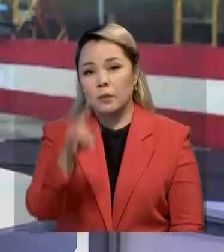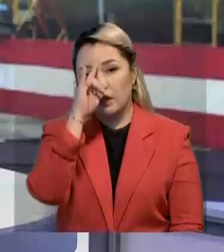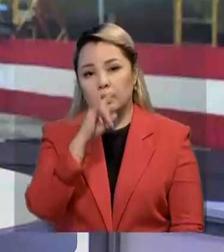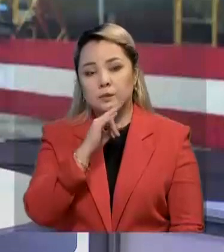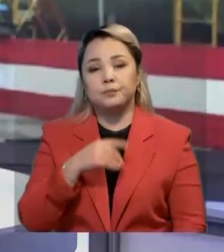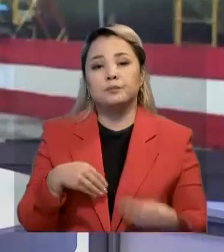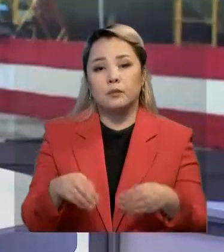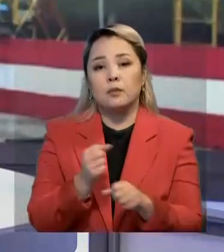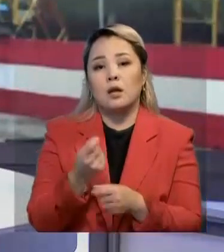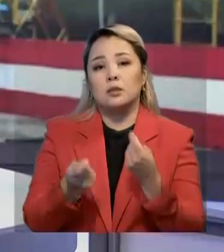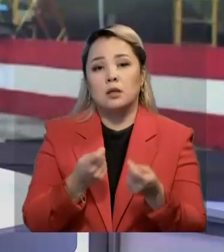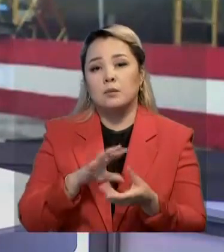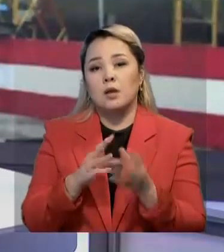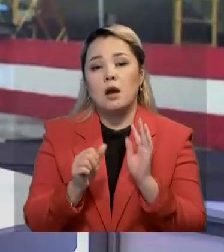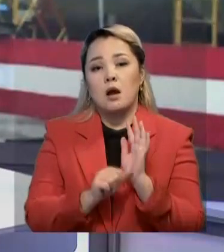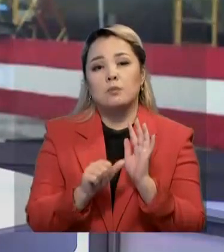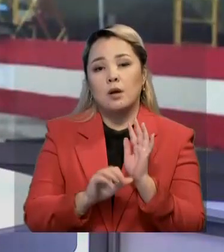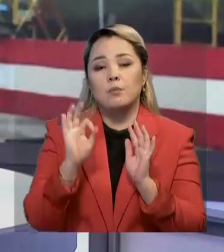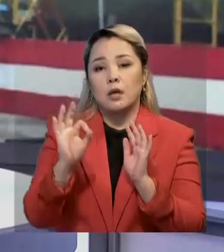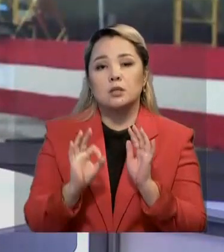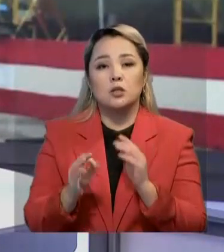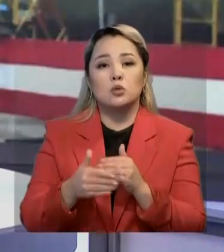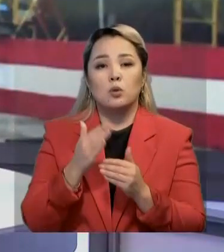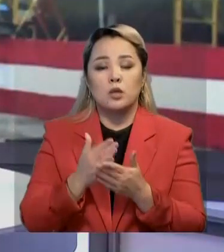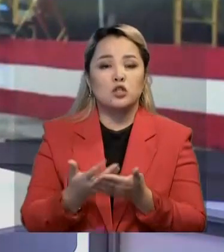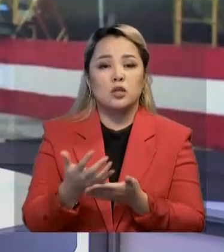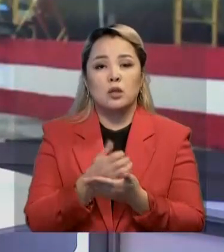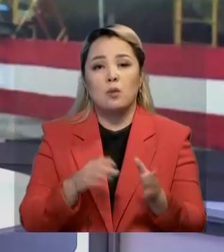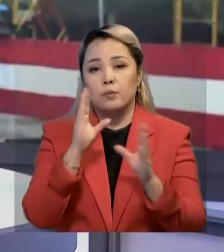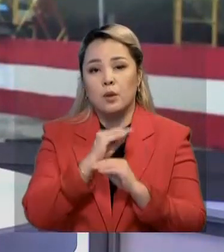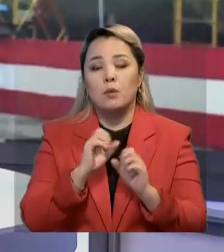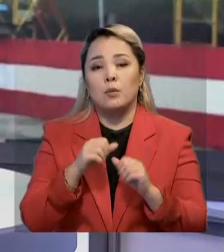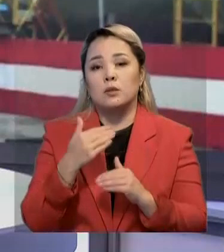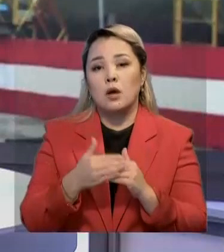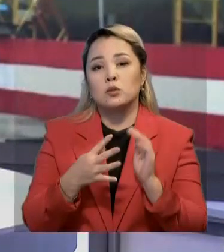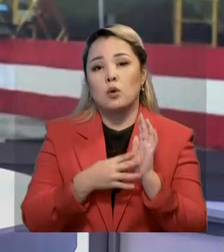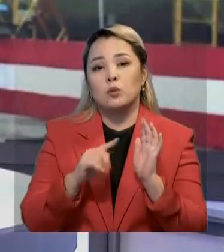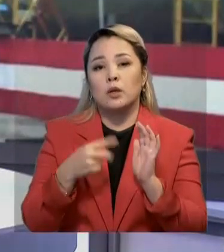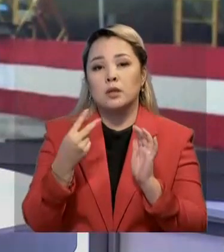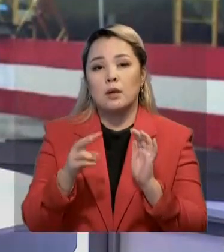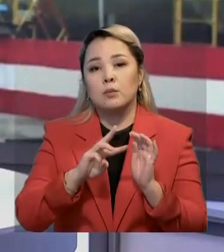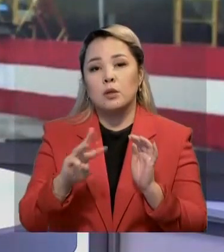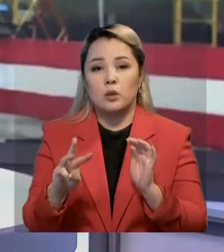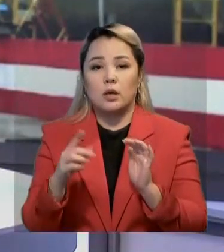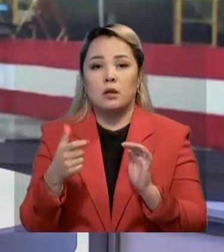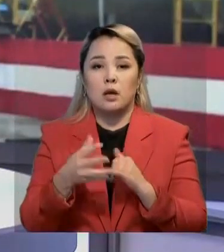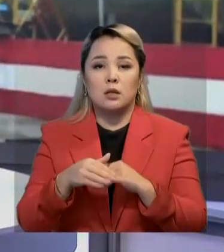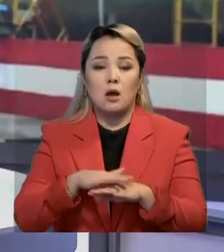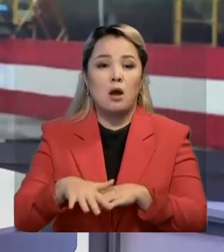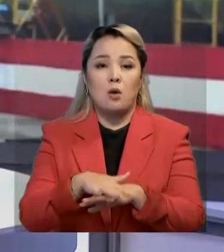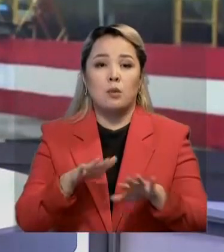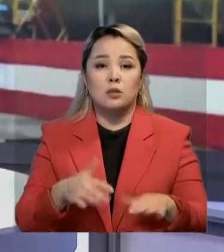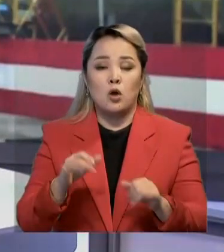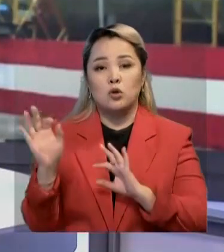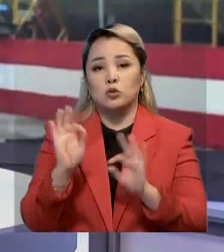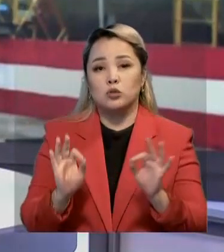Қазақстанда егілген дәнін дақылдардың 60%-ке жуығы жинап алынды. Бұл шамамен 9,2 миллион гектар аумақ.